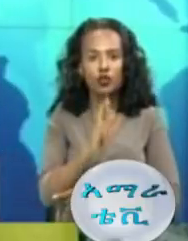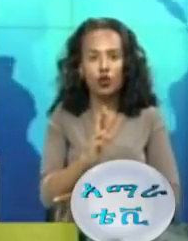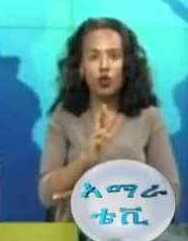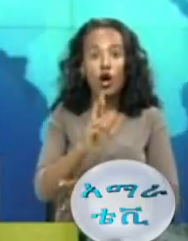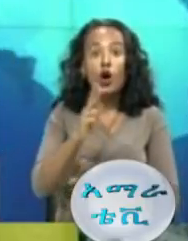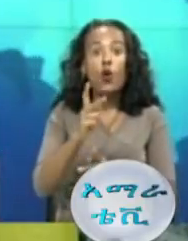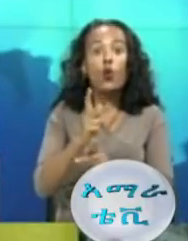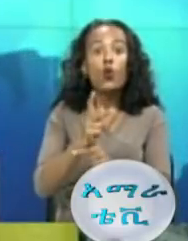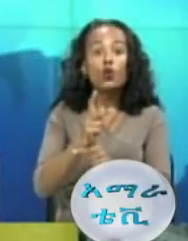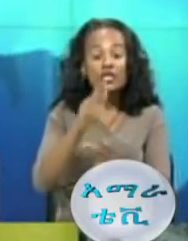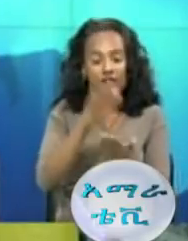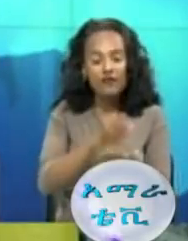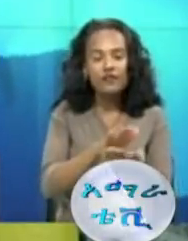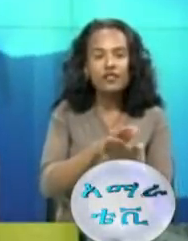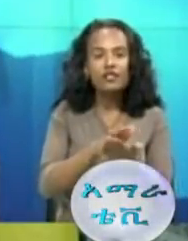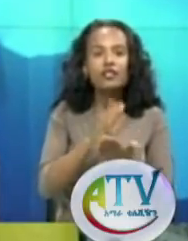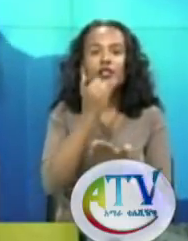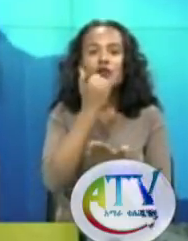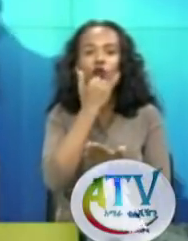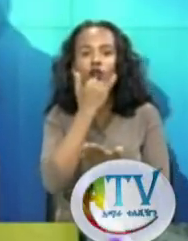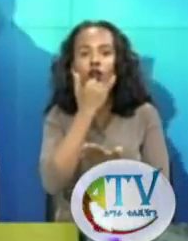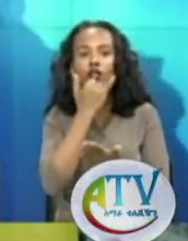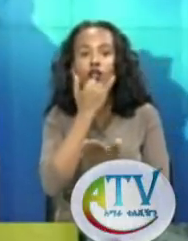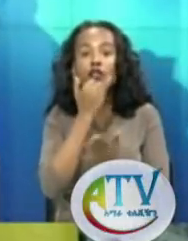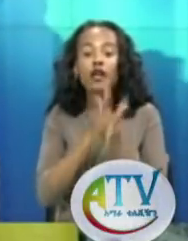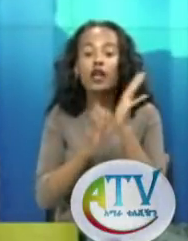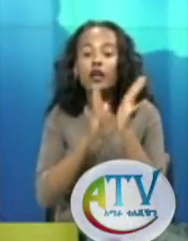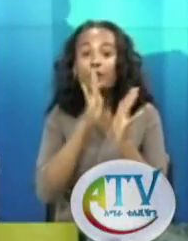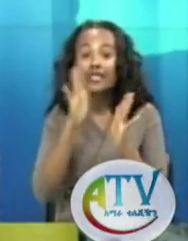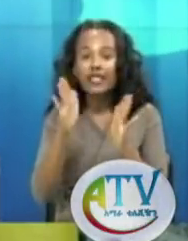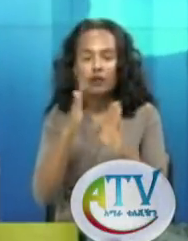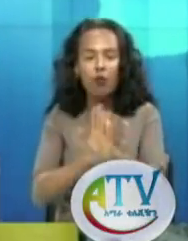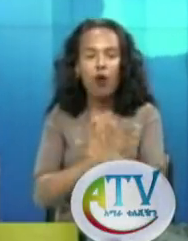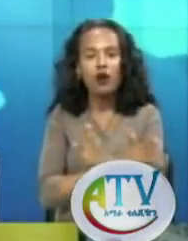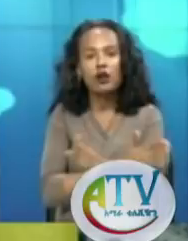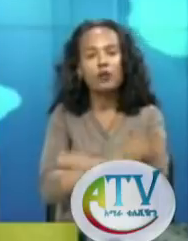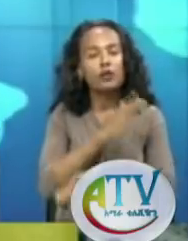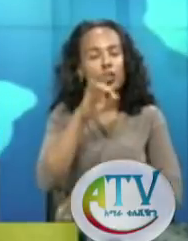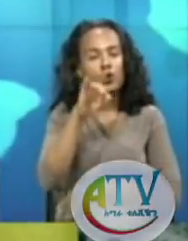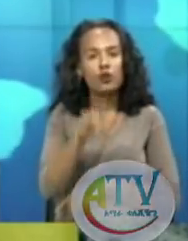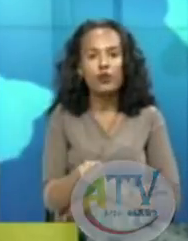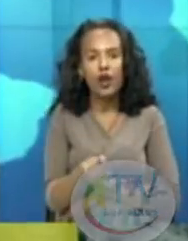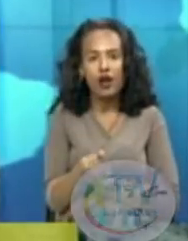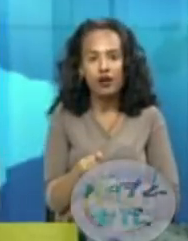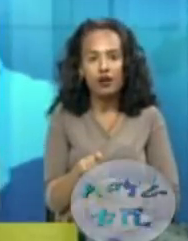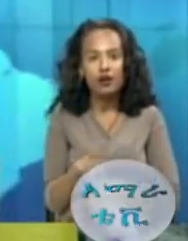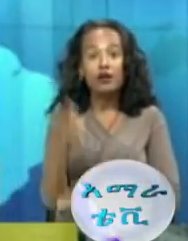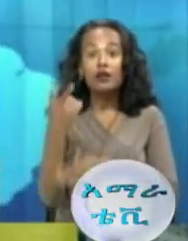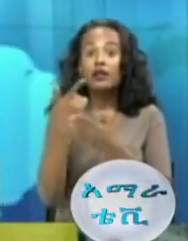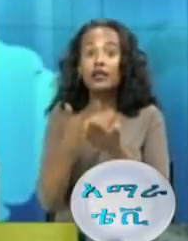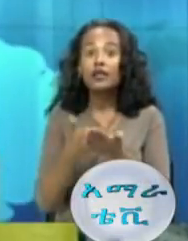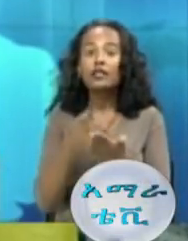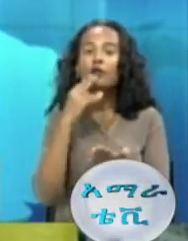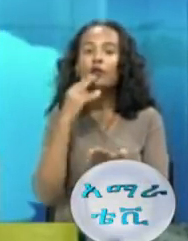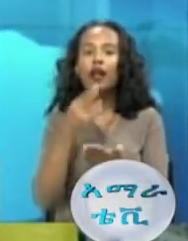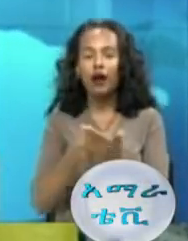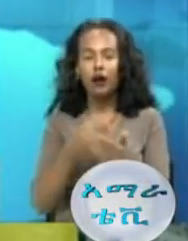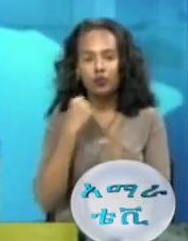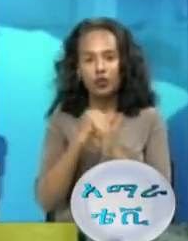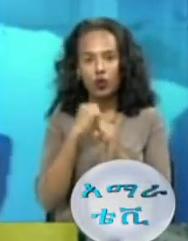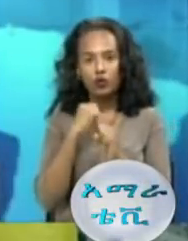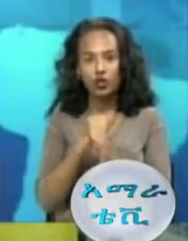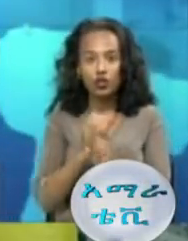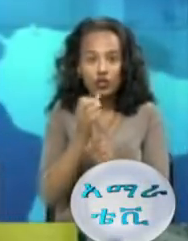ውዝፍ ስህተቶቻችንን ያለ ምህረት ማረም ይኖርብናል። እነዚህ መልካም ስራዎቻችንን